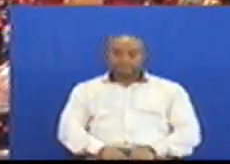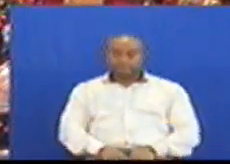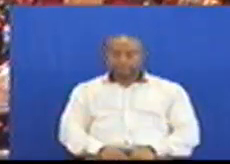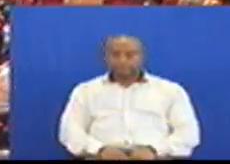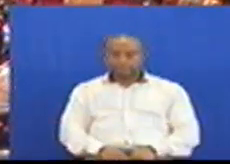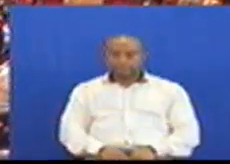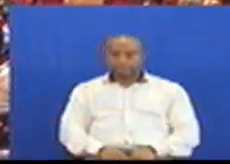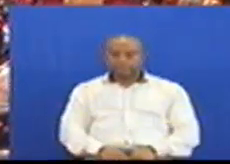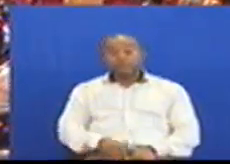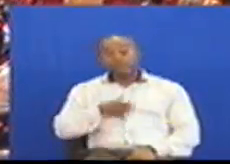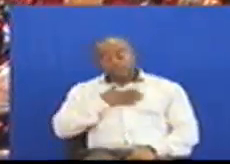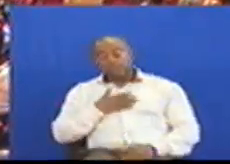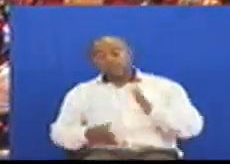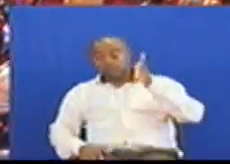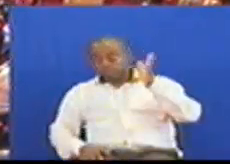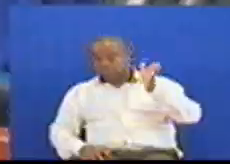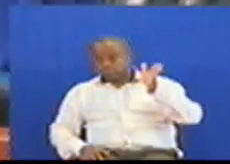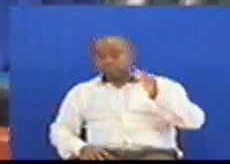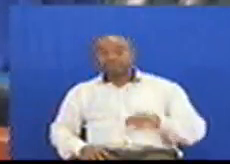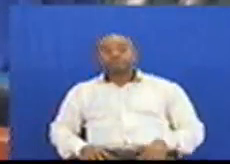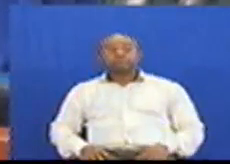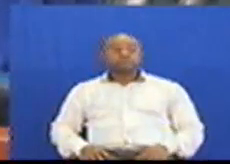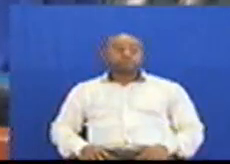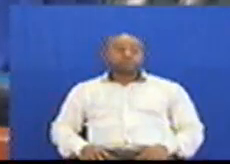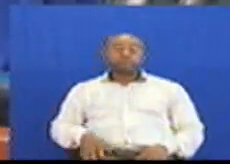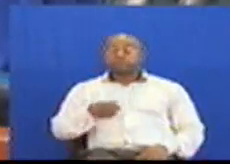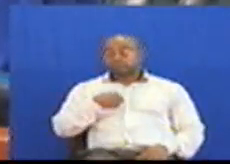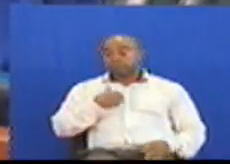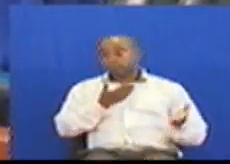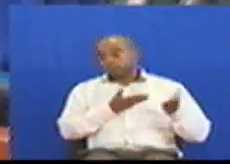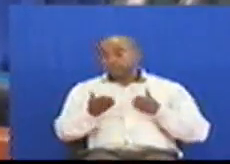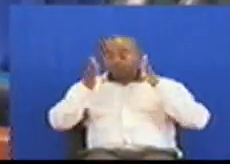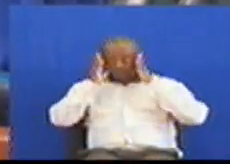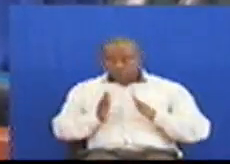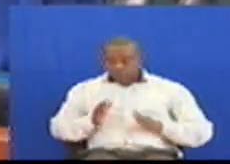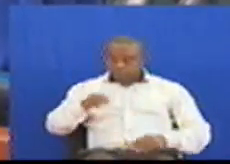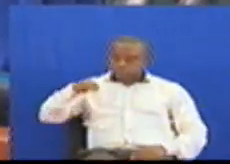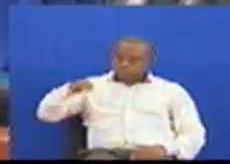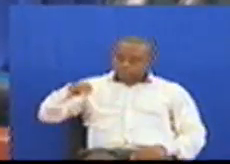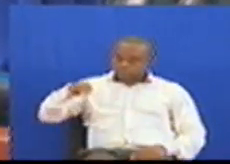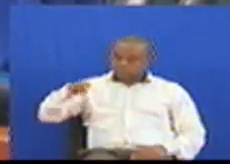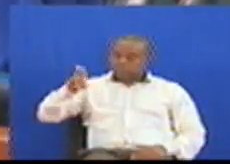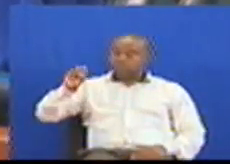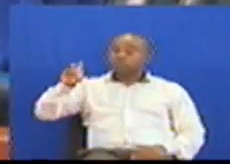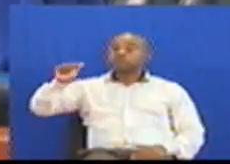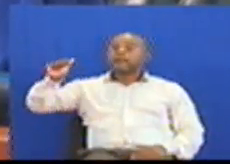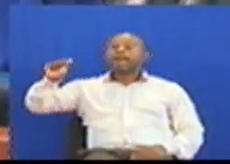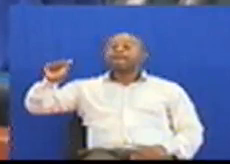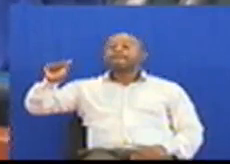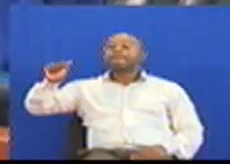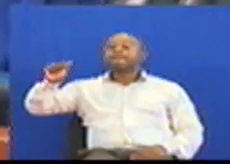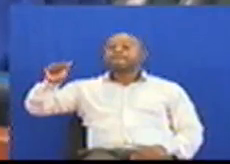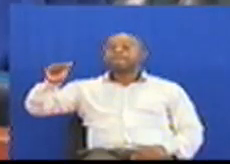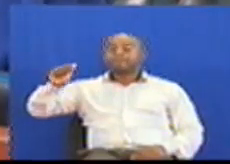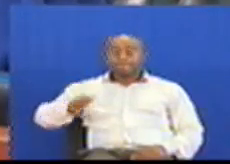Asante sana. Nilikuwa nimemtaja Mheshimiwa Musa Bakari Mbaruk, atafuatiwa na Mheshimiwa Joseph